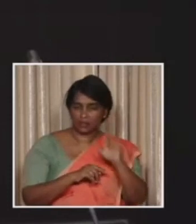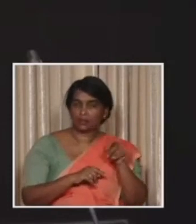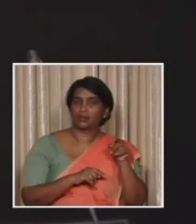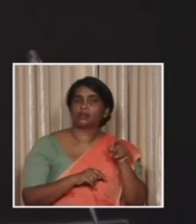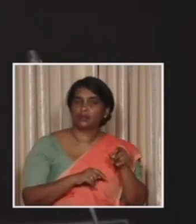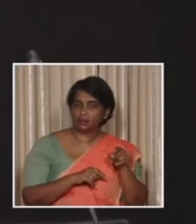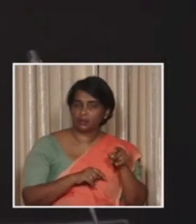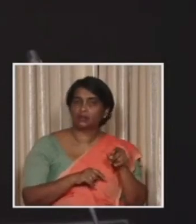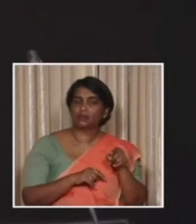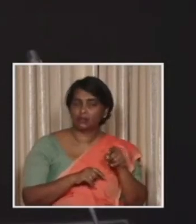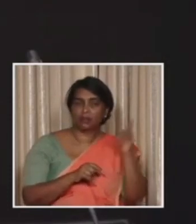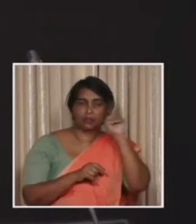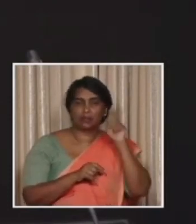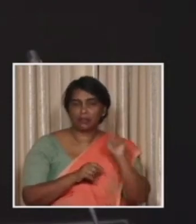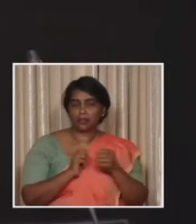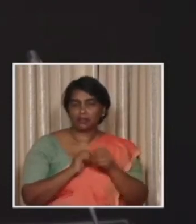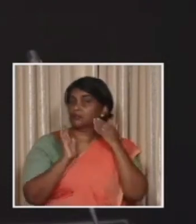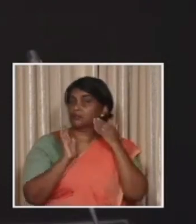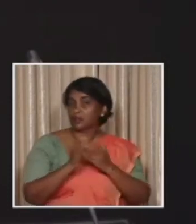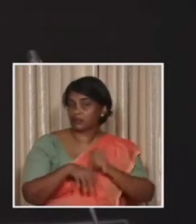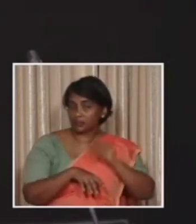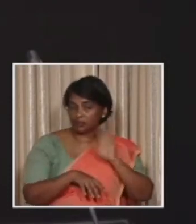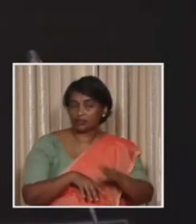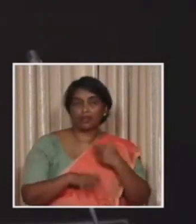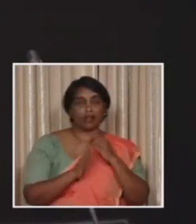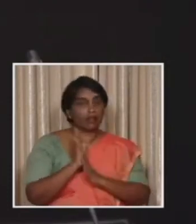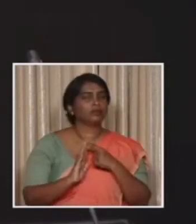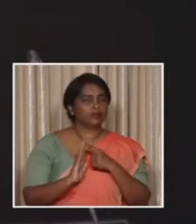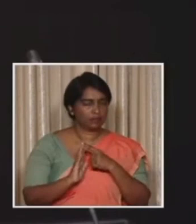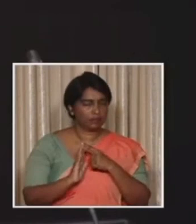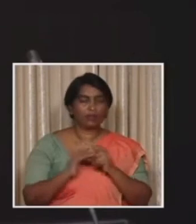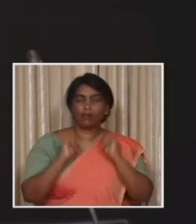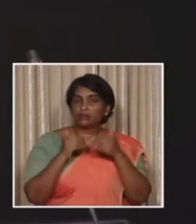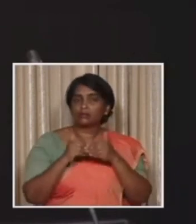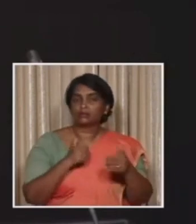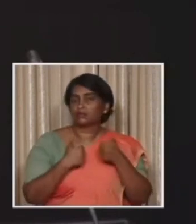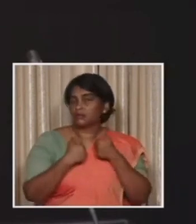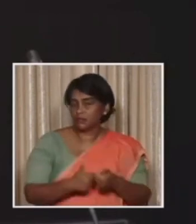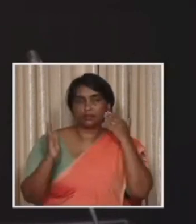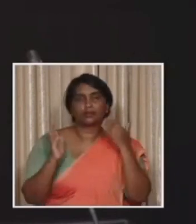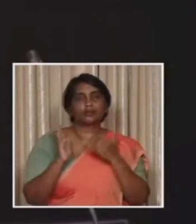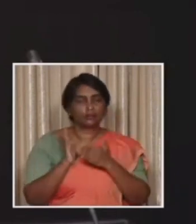நீதிமன்றத்தையும் கேள்விக்குட்படுத்தி இருக்கின்ற அந்த உறுப்பினருடைய செயல்பாடுகள் சரிதானா? இந்த மக்களிடம் ஒரு